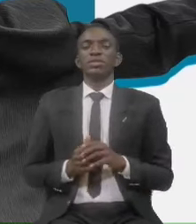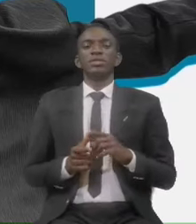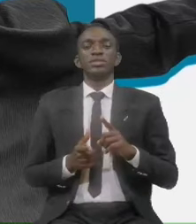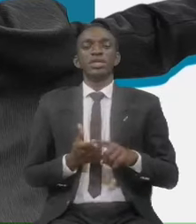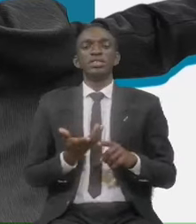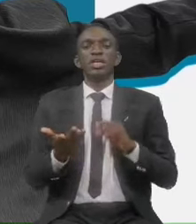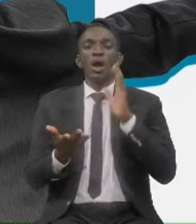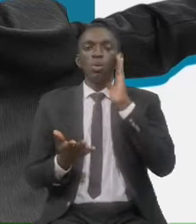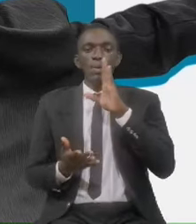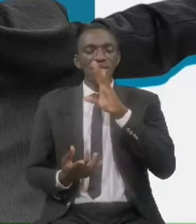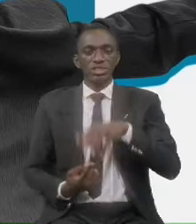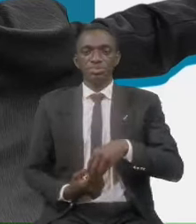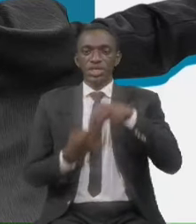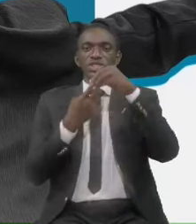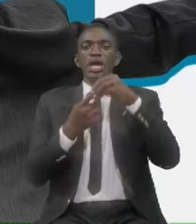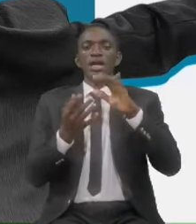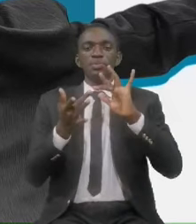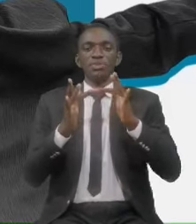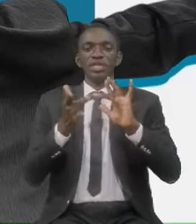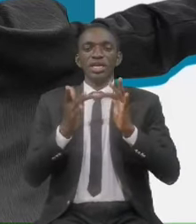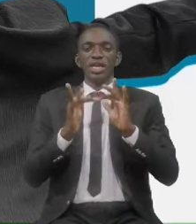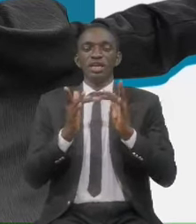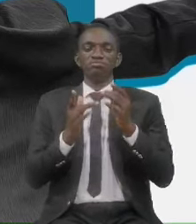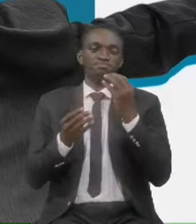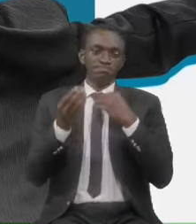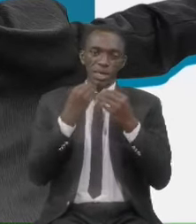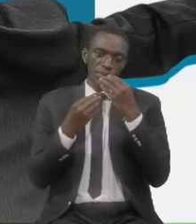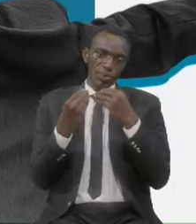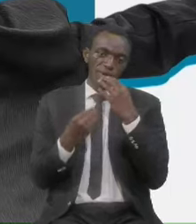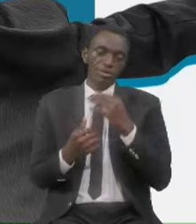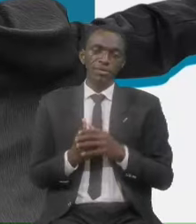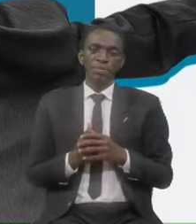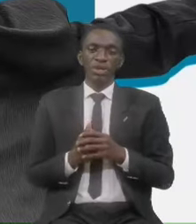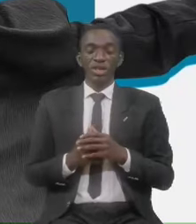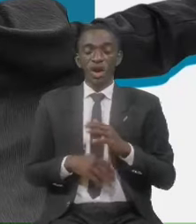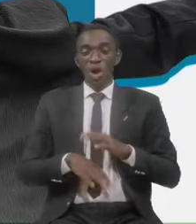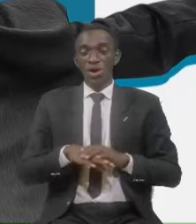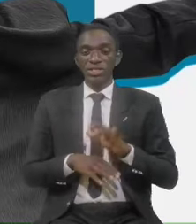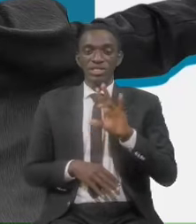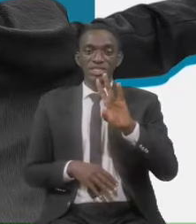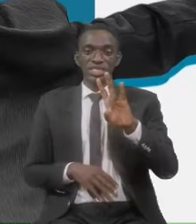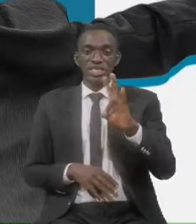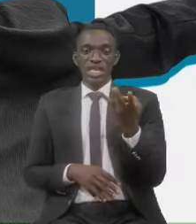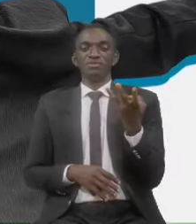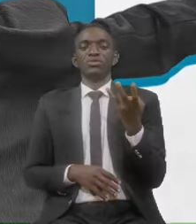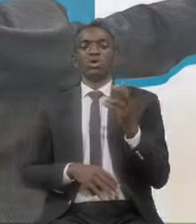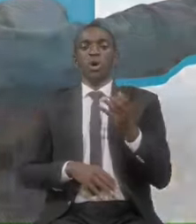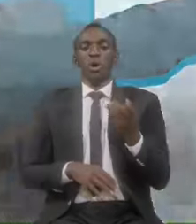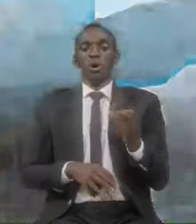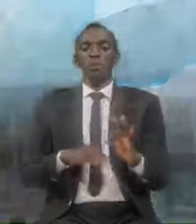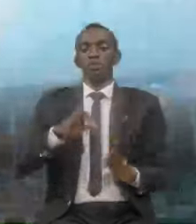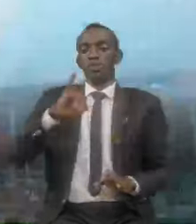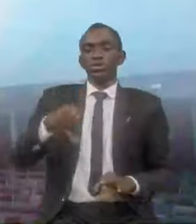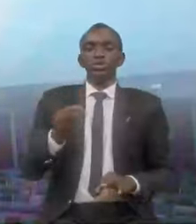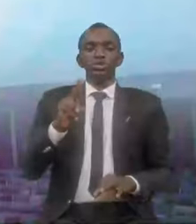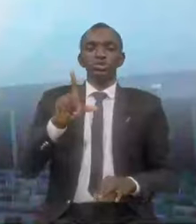Il y aura aussi un banquet spécial en ligne le 7 juillet 2024. Plus